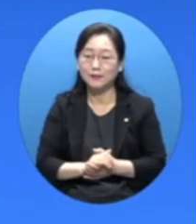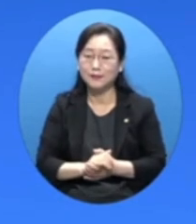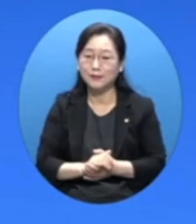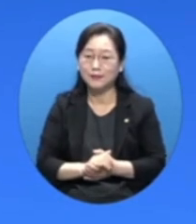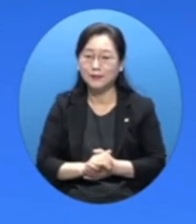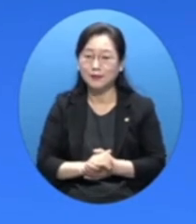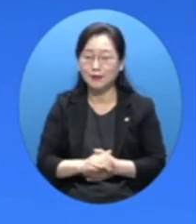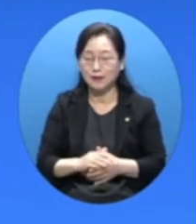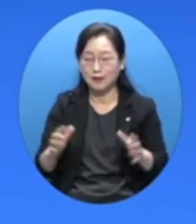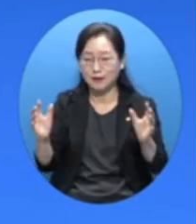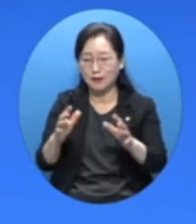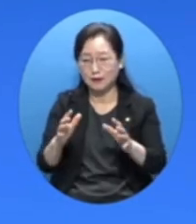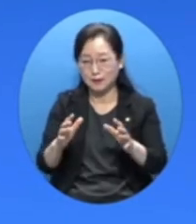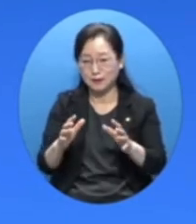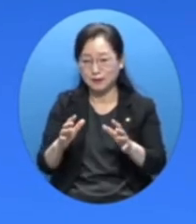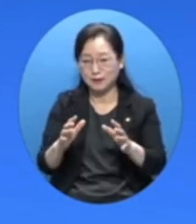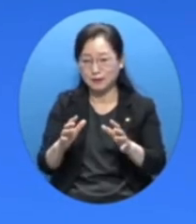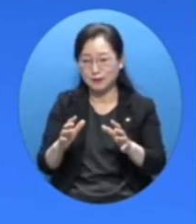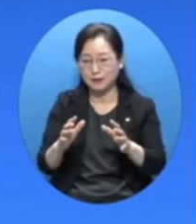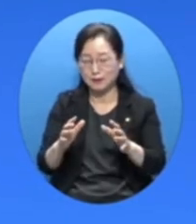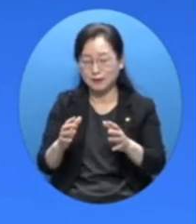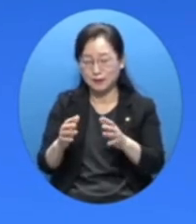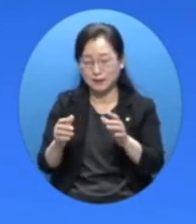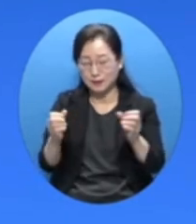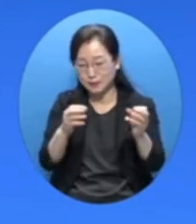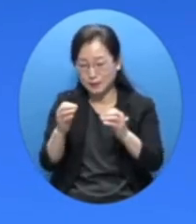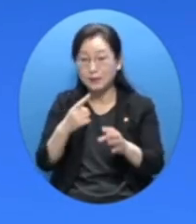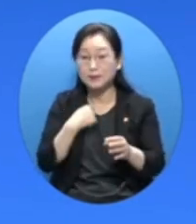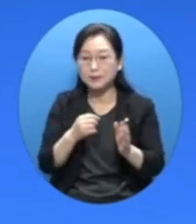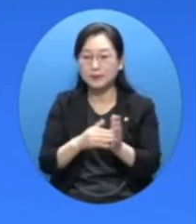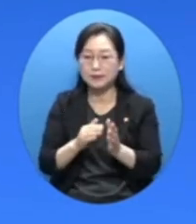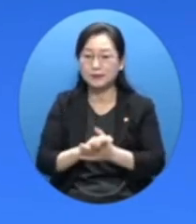조찬하면서 믿음을 간 적이 있는데